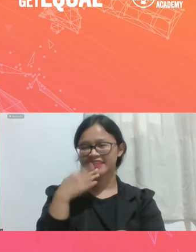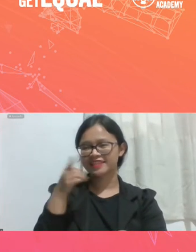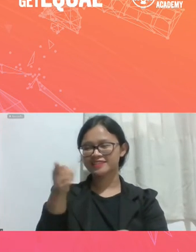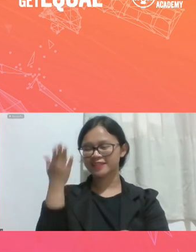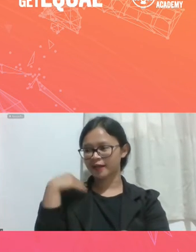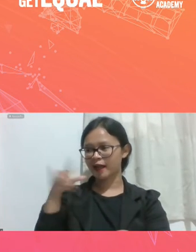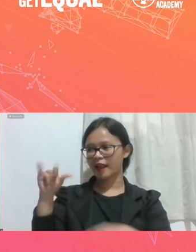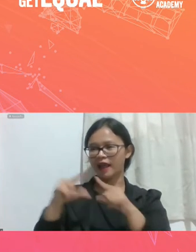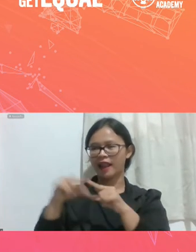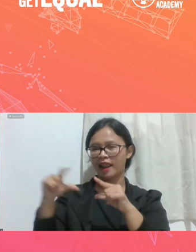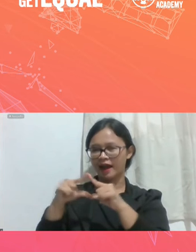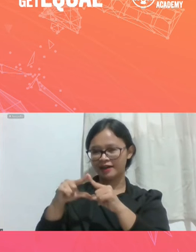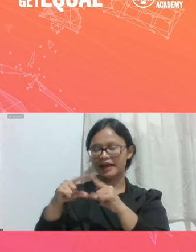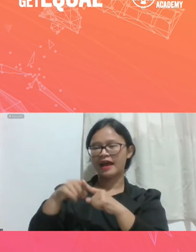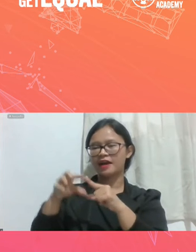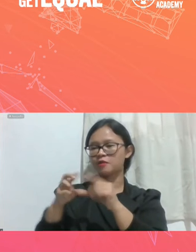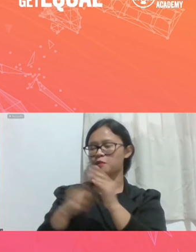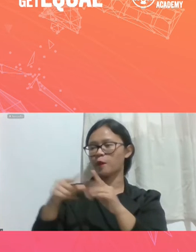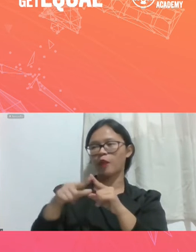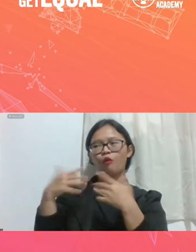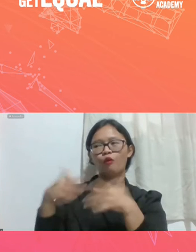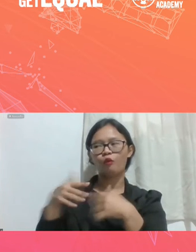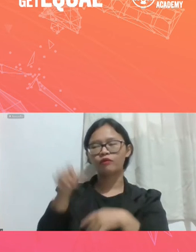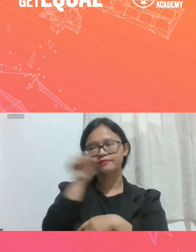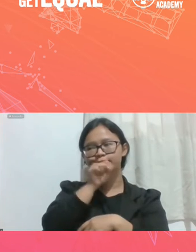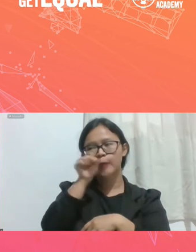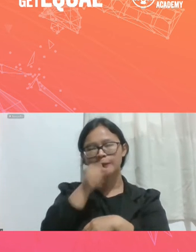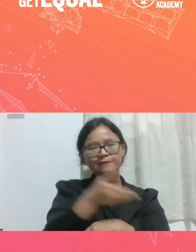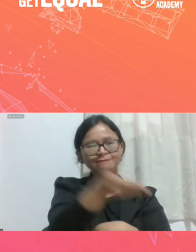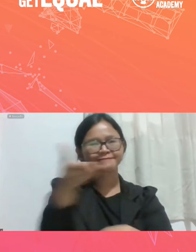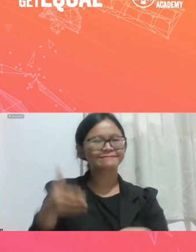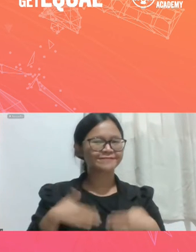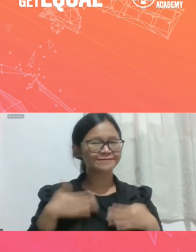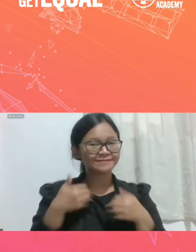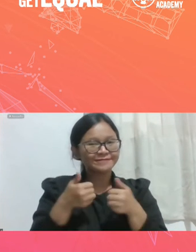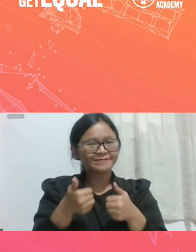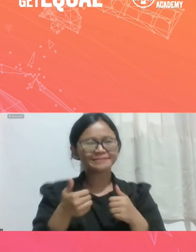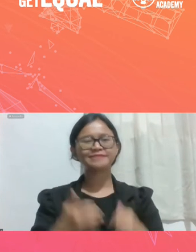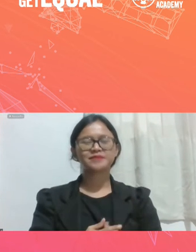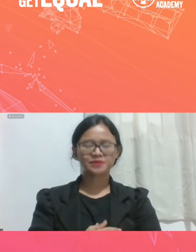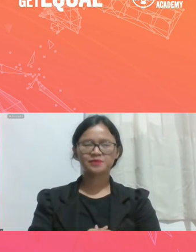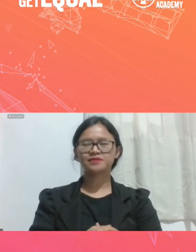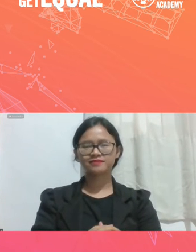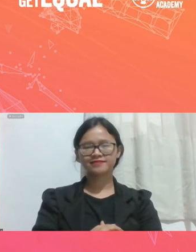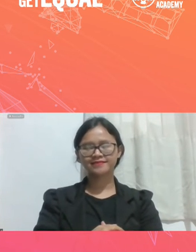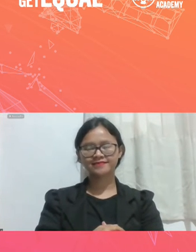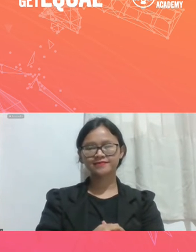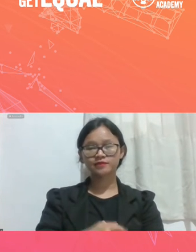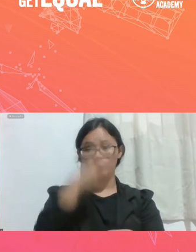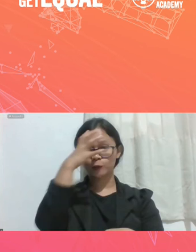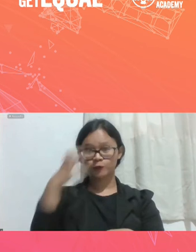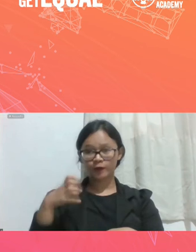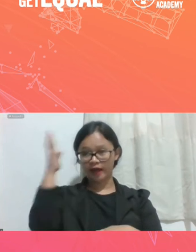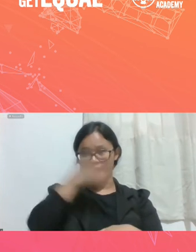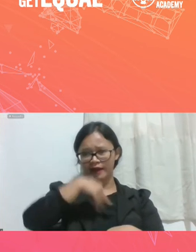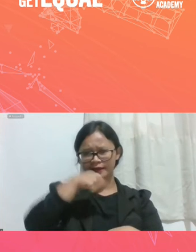Lala Carmela untuk penampilan yang luar biasa menghibur kita sore hari ini. Baiklah, sore ini juga kita